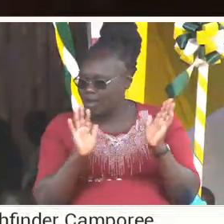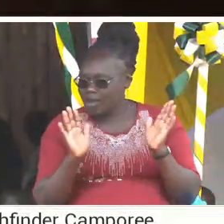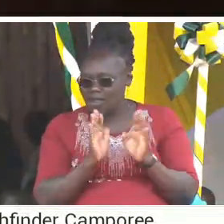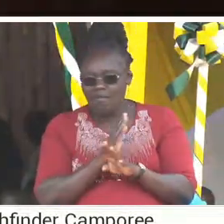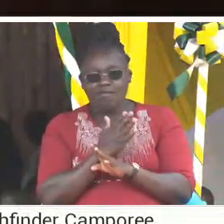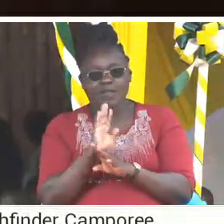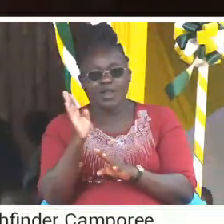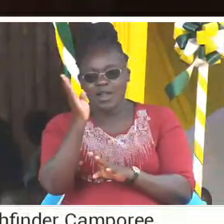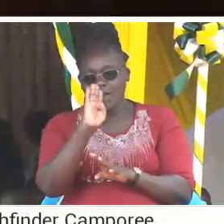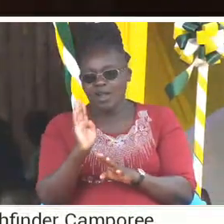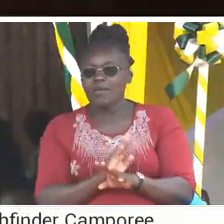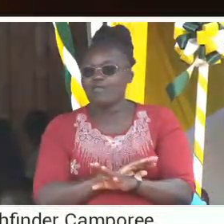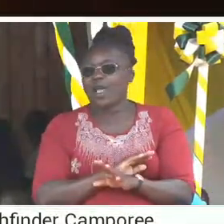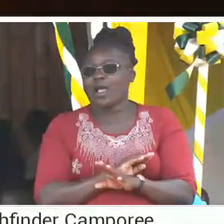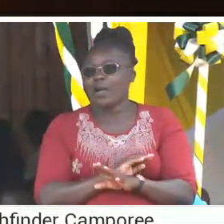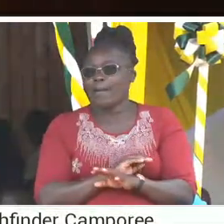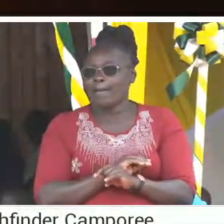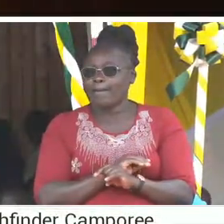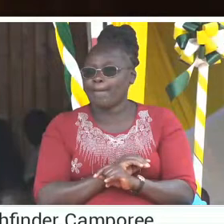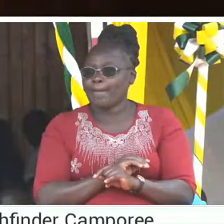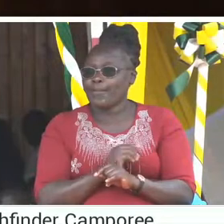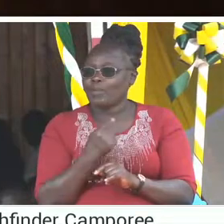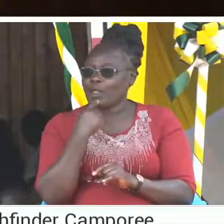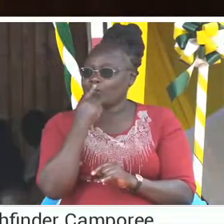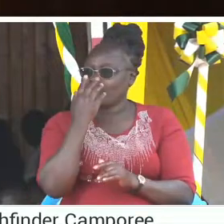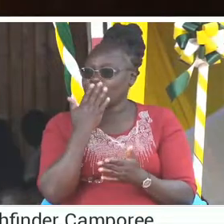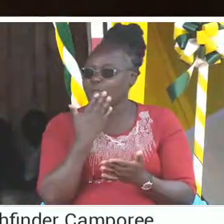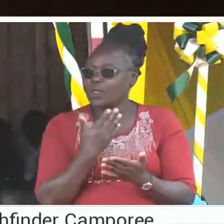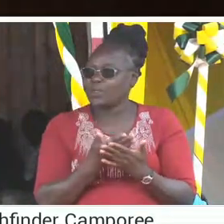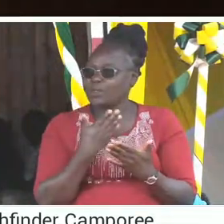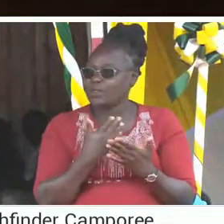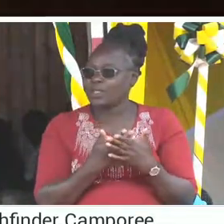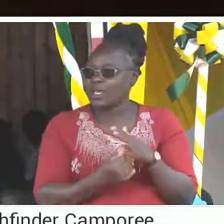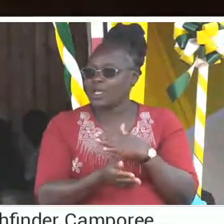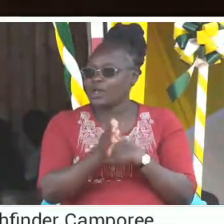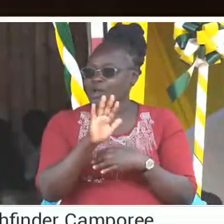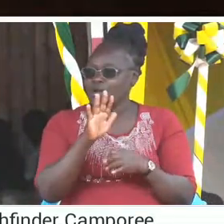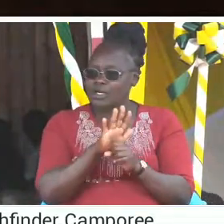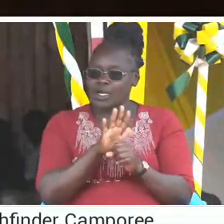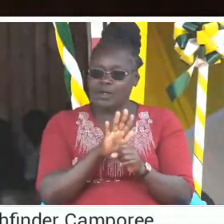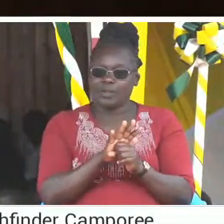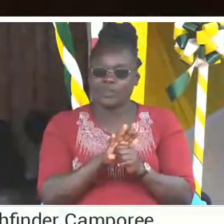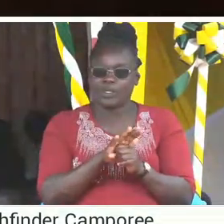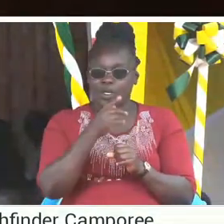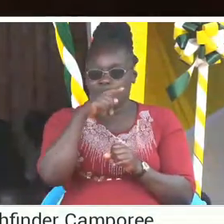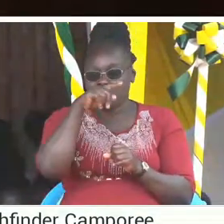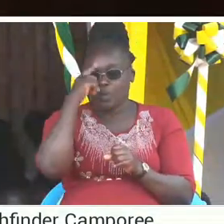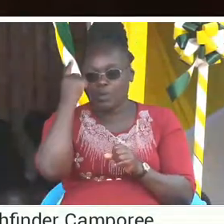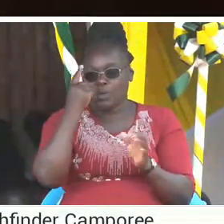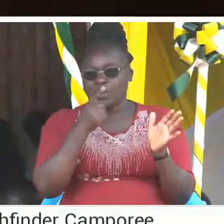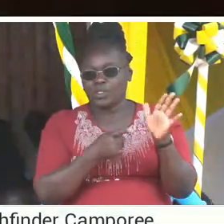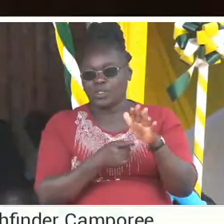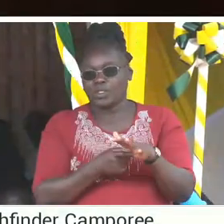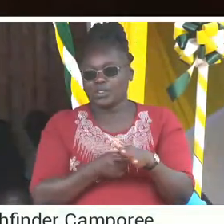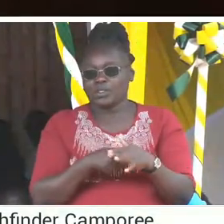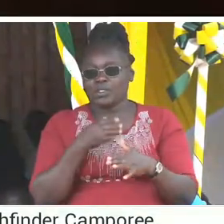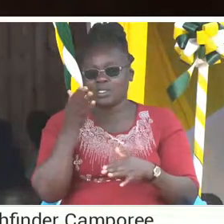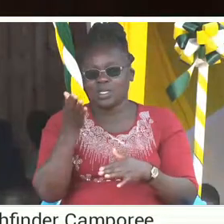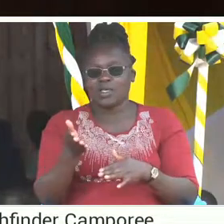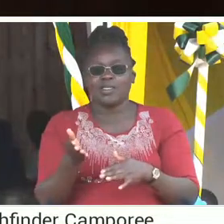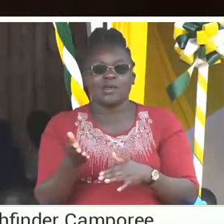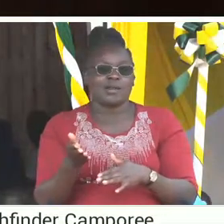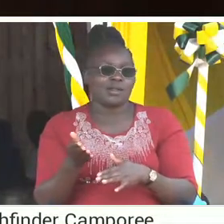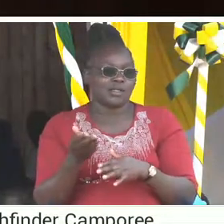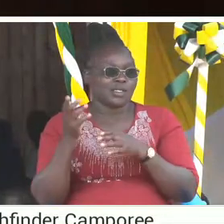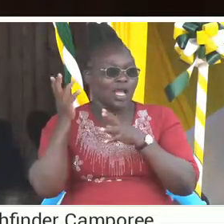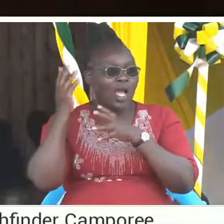Amen. Na nashukuru Mungu sana kwa sababu inaonesha kuna matumaini ya taifa la